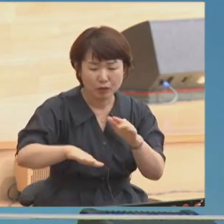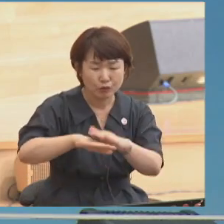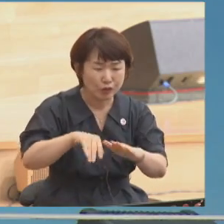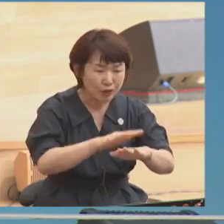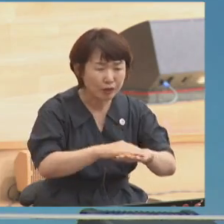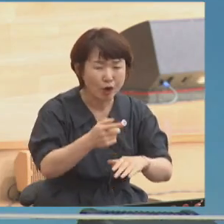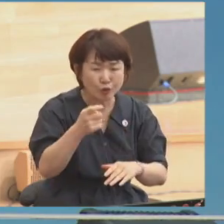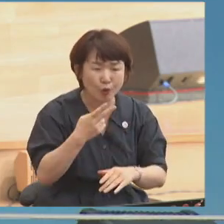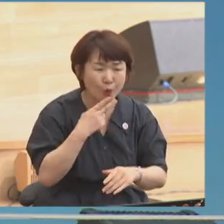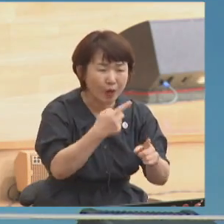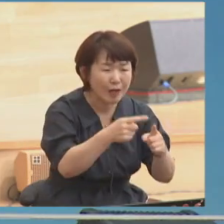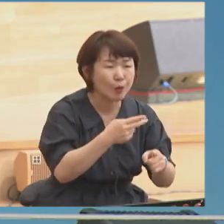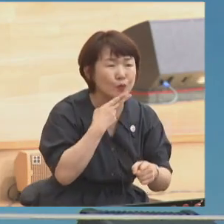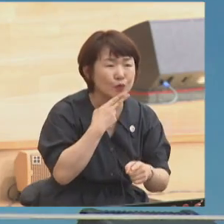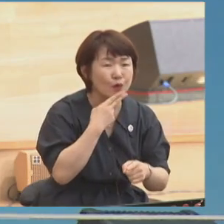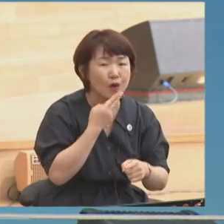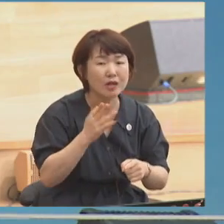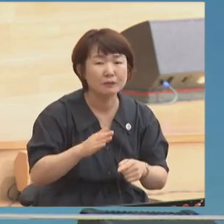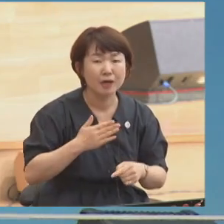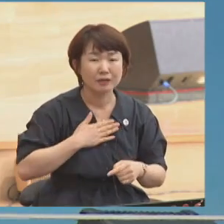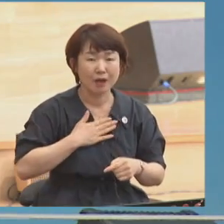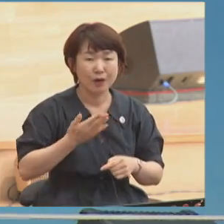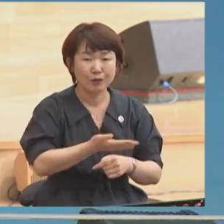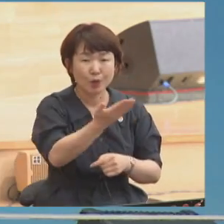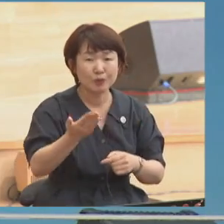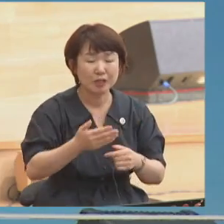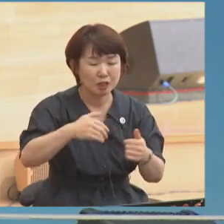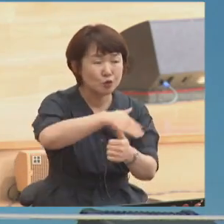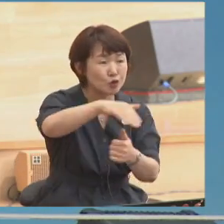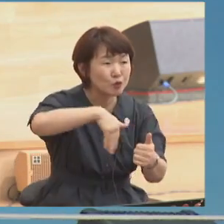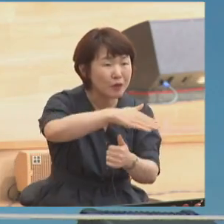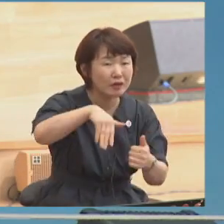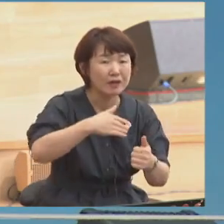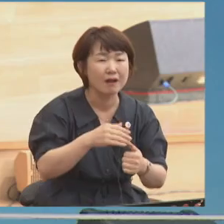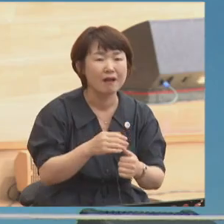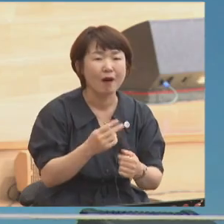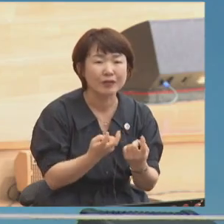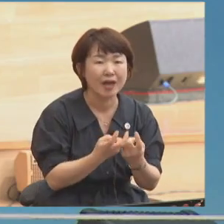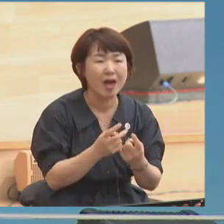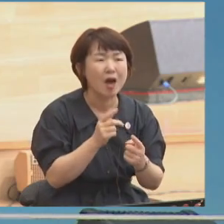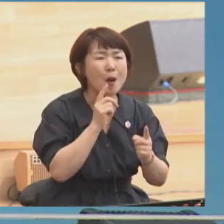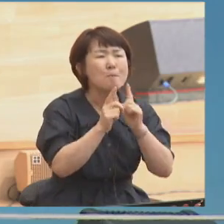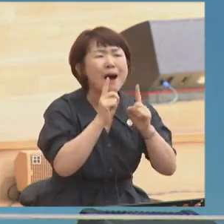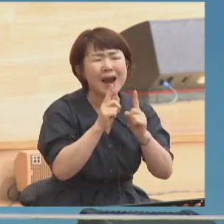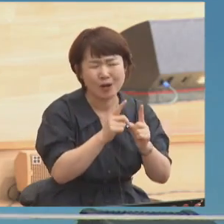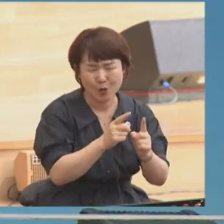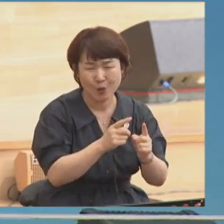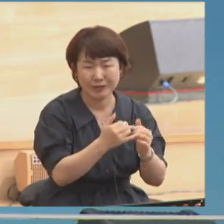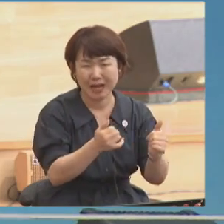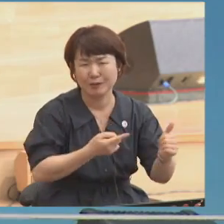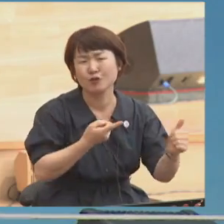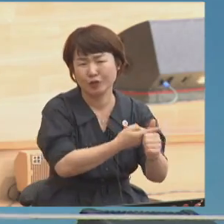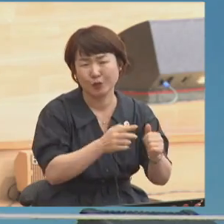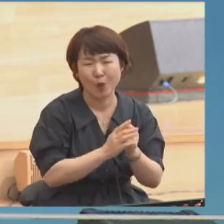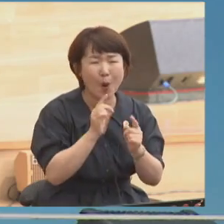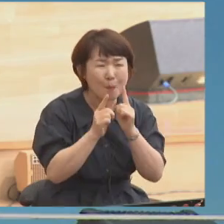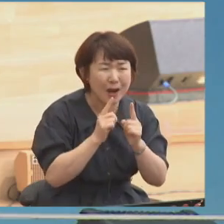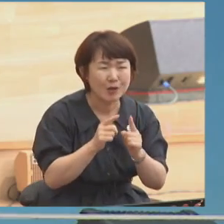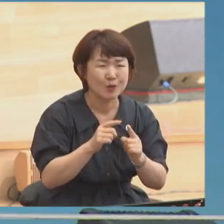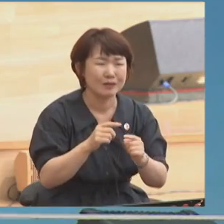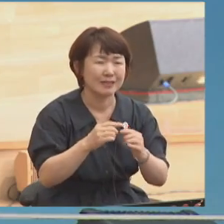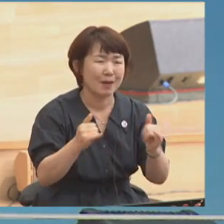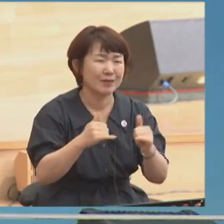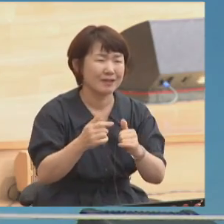없어요. 대신에 우리는 우리 주변의 사람을 말로 조집니다. 말로 죽여버리고 말로 어떻게 다